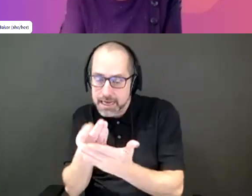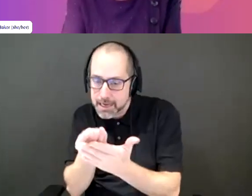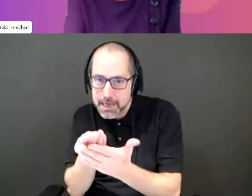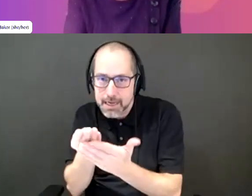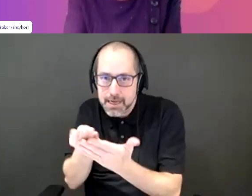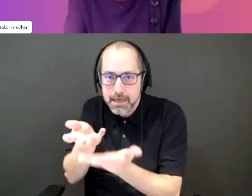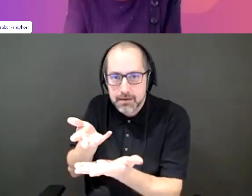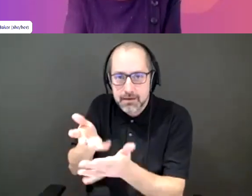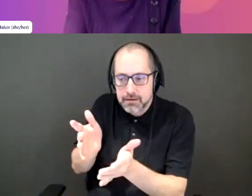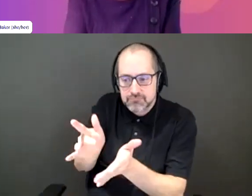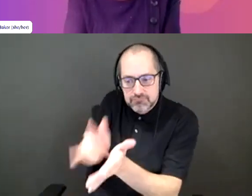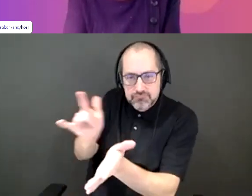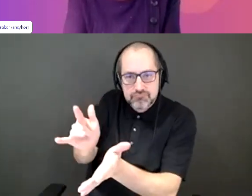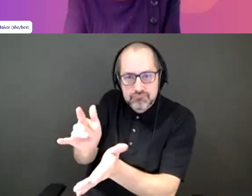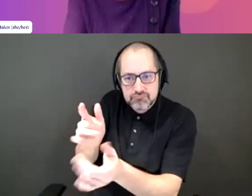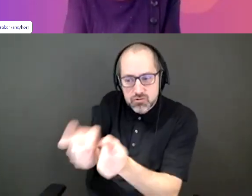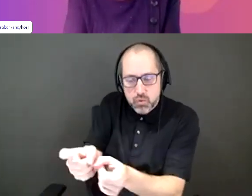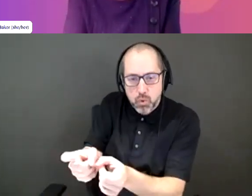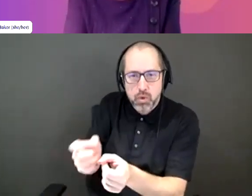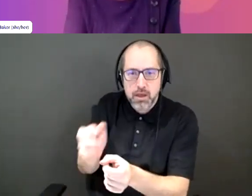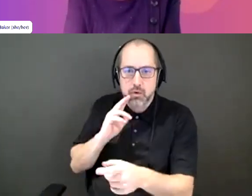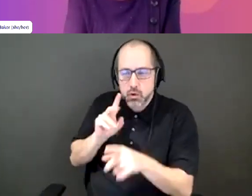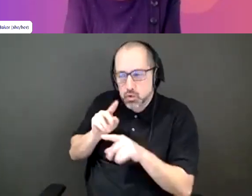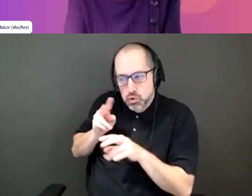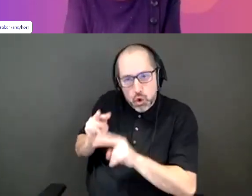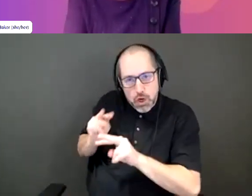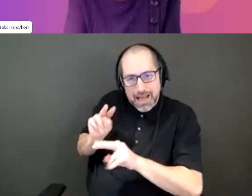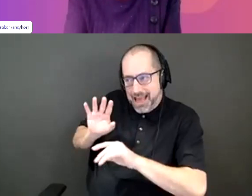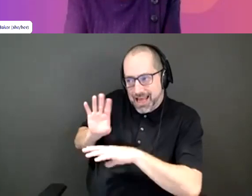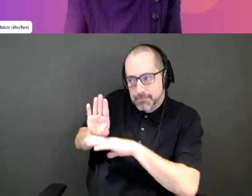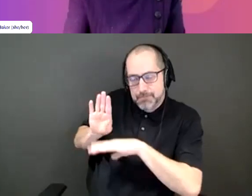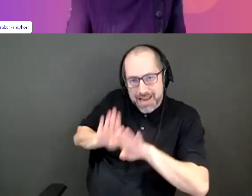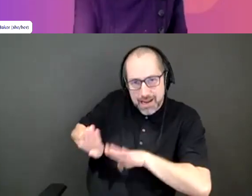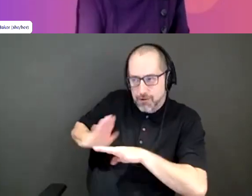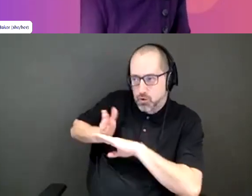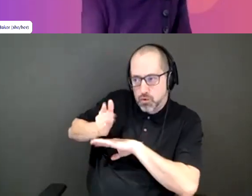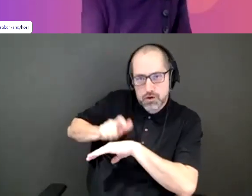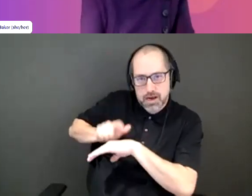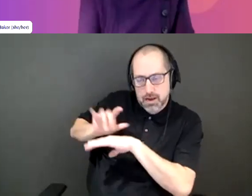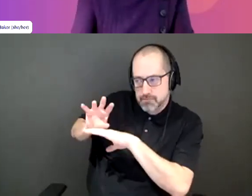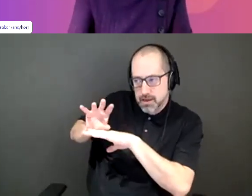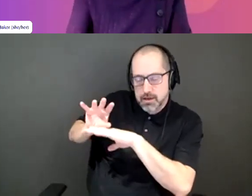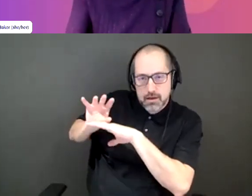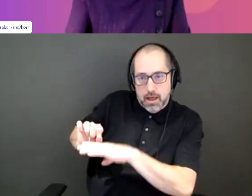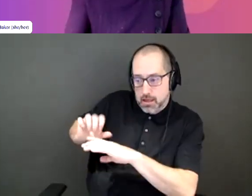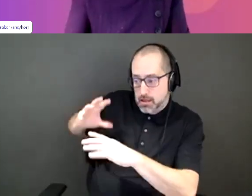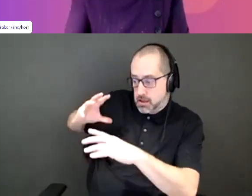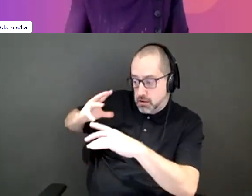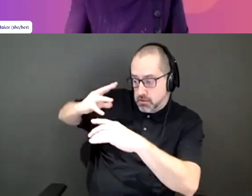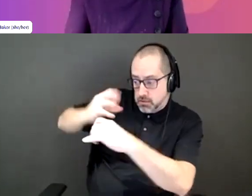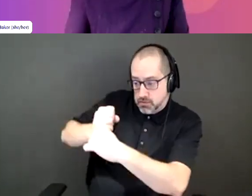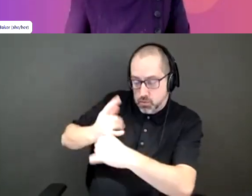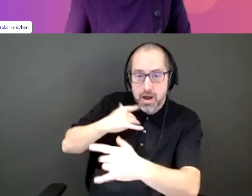contrôle financier donc c'est des comportements des schémas de comportement sur le temps qui